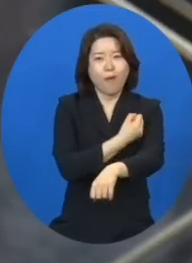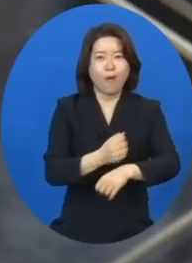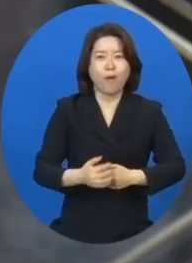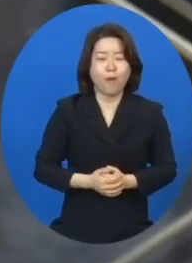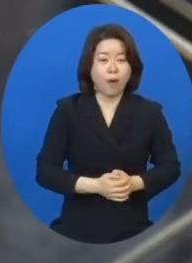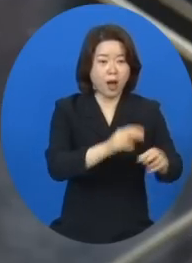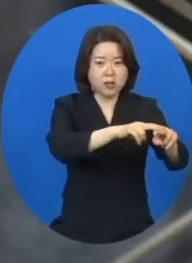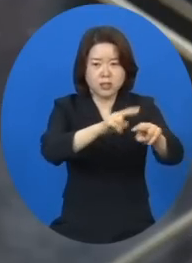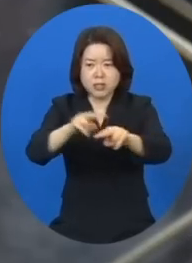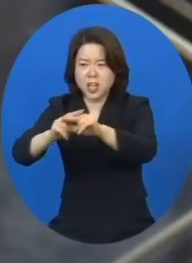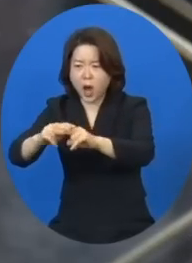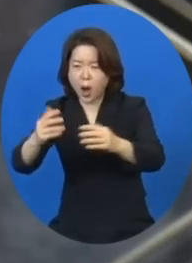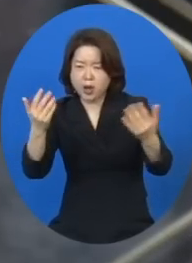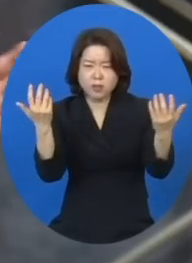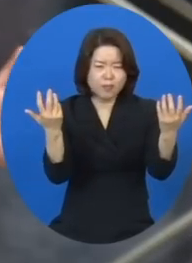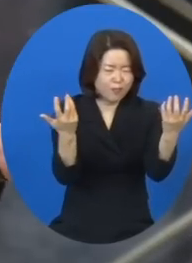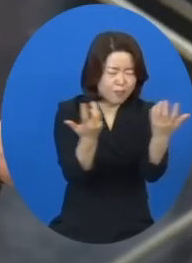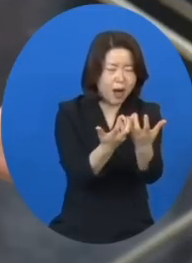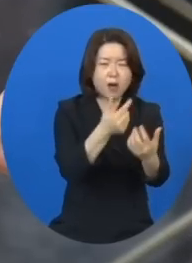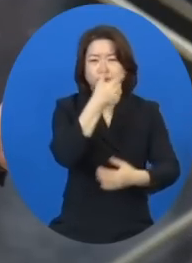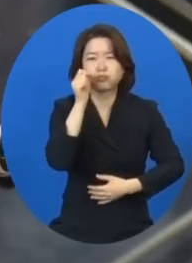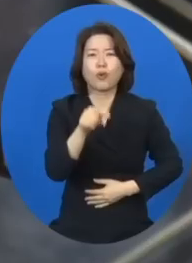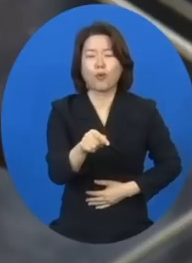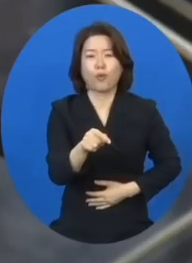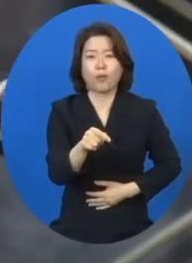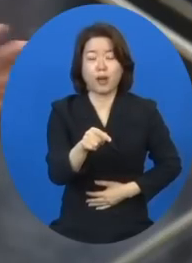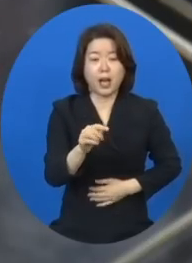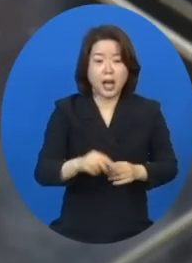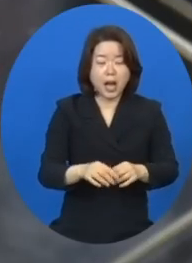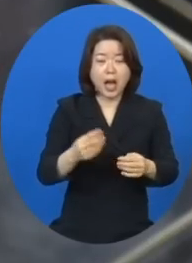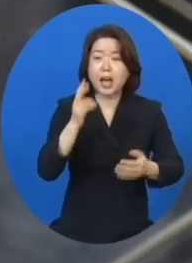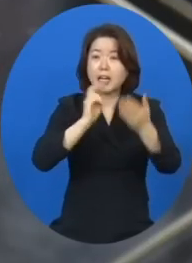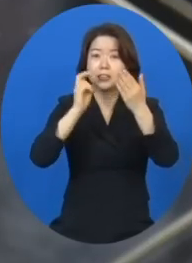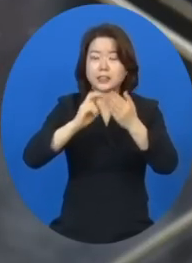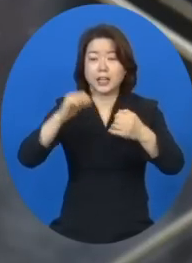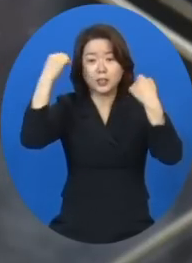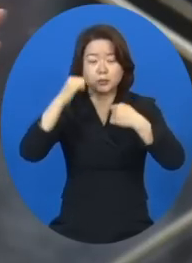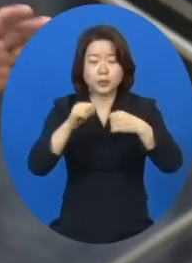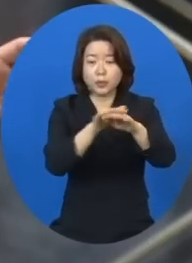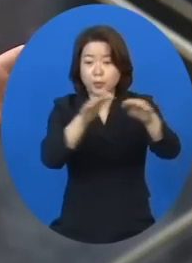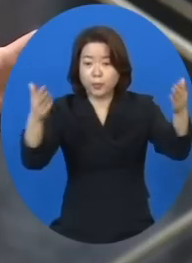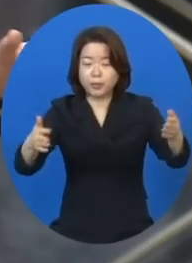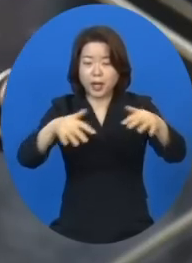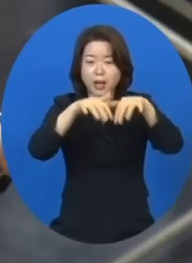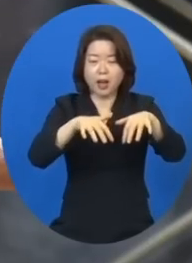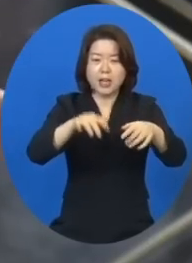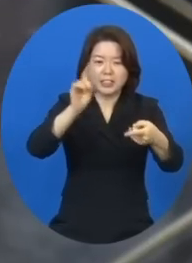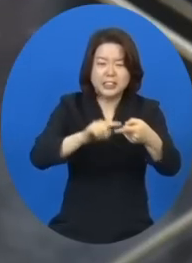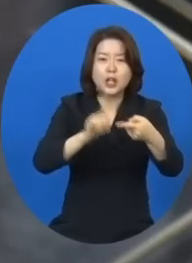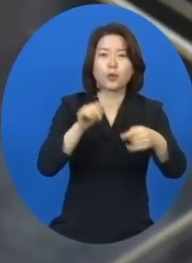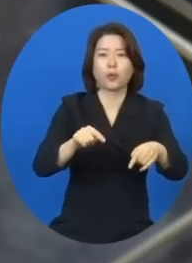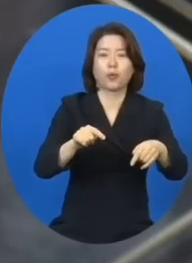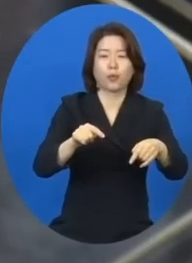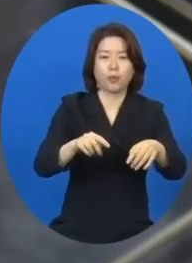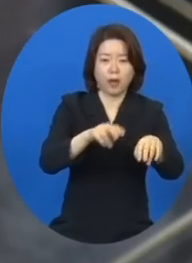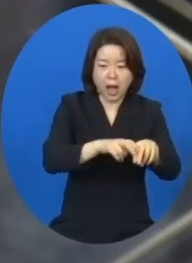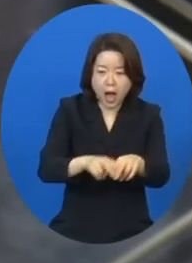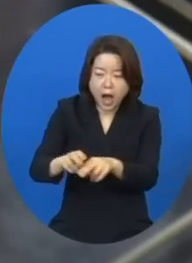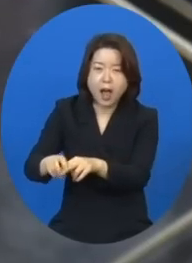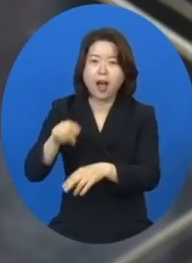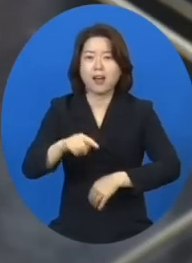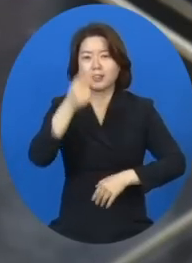다 앉을 수도 없는 상황이라 앞에 나와서 찬양팀 막 율동하고 그랬는데 그 자리에 강대상에 앉아서